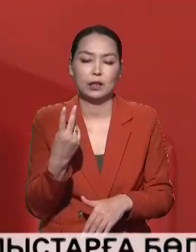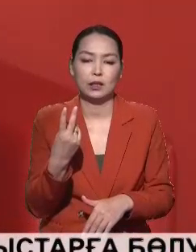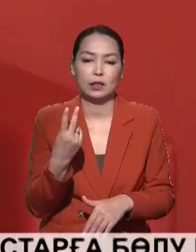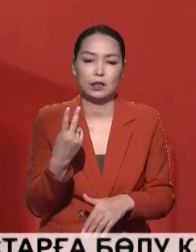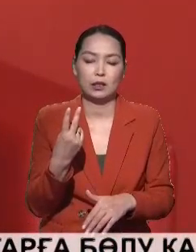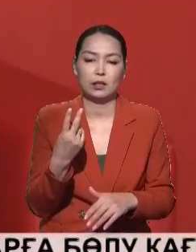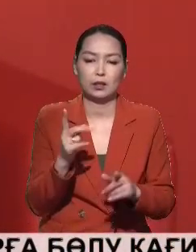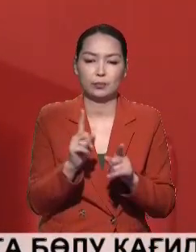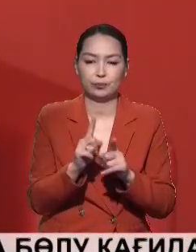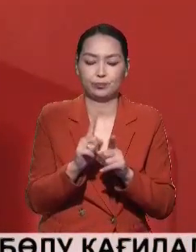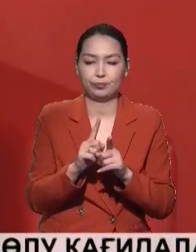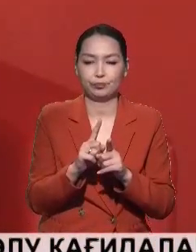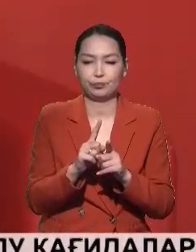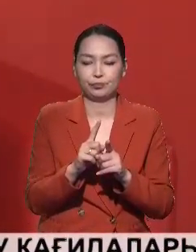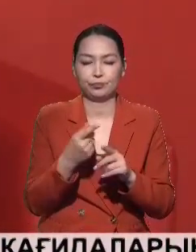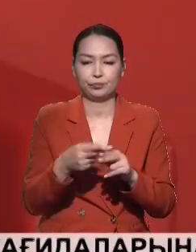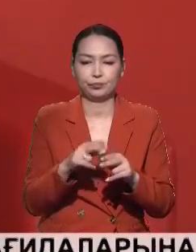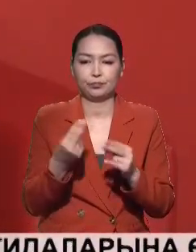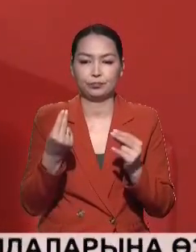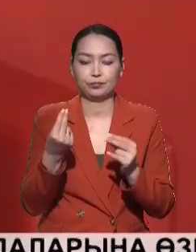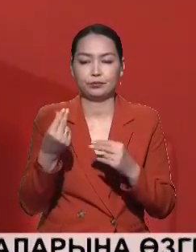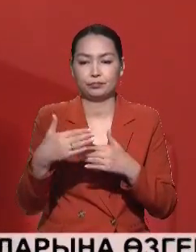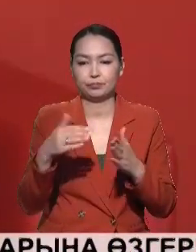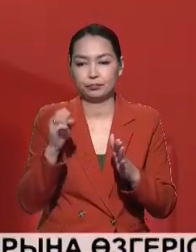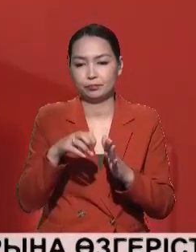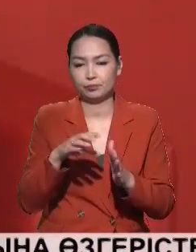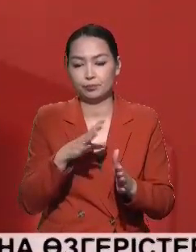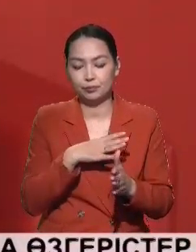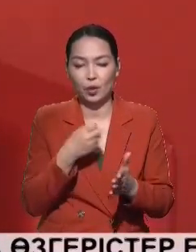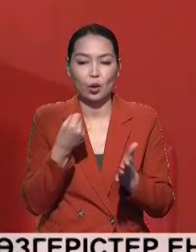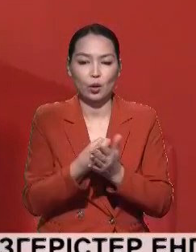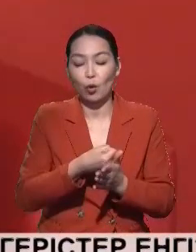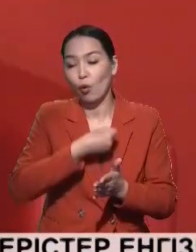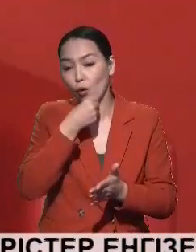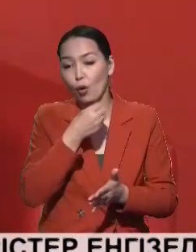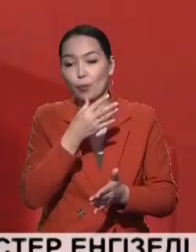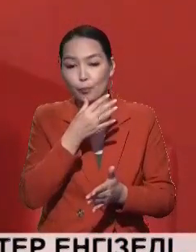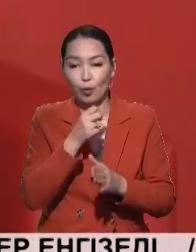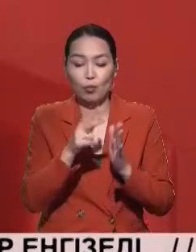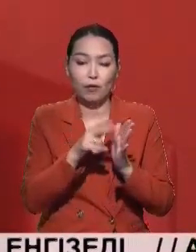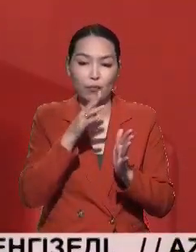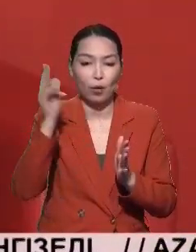түсті. Енді бұл ақшаны балалар кәмелет жасына толғаннан кейін білім алуға,